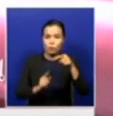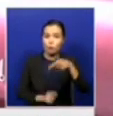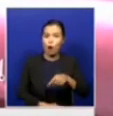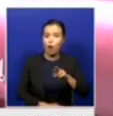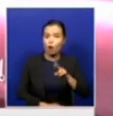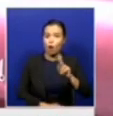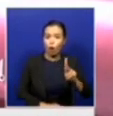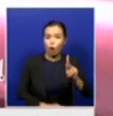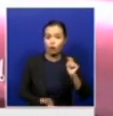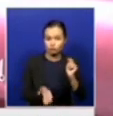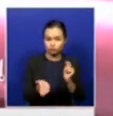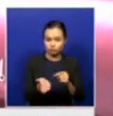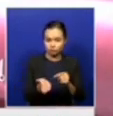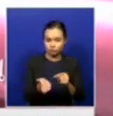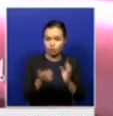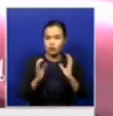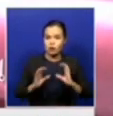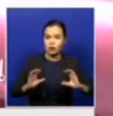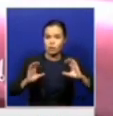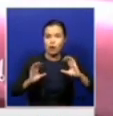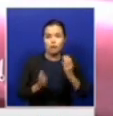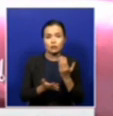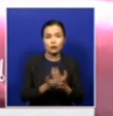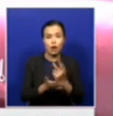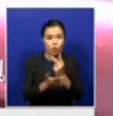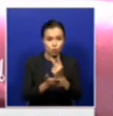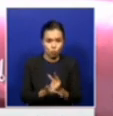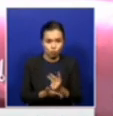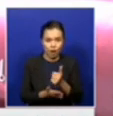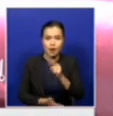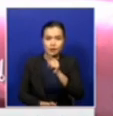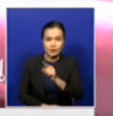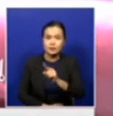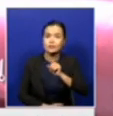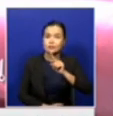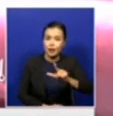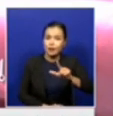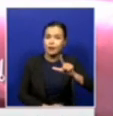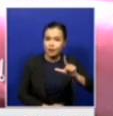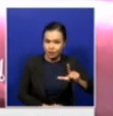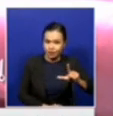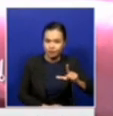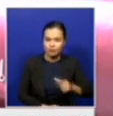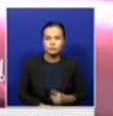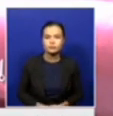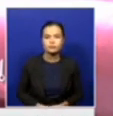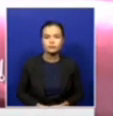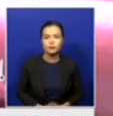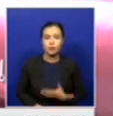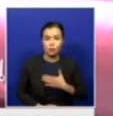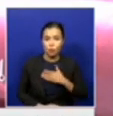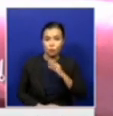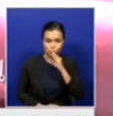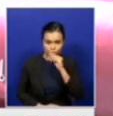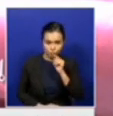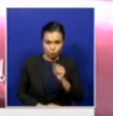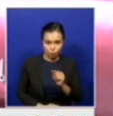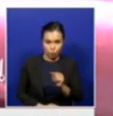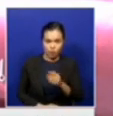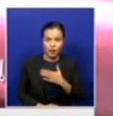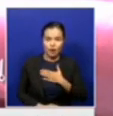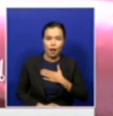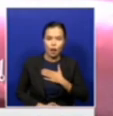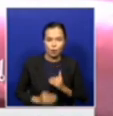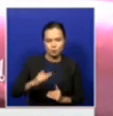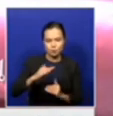ฉบับนี้รัฐบาลกู้เงินอีก1ล้านล้านบาทแต่กี้ผมพูดแล้วนะครับเราเหลืออีก